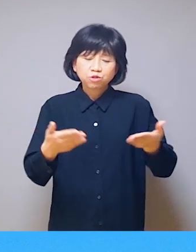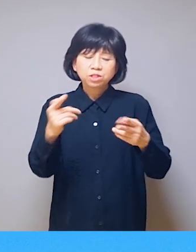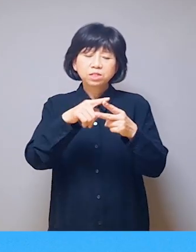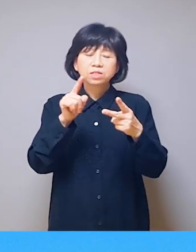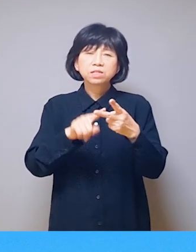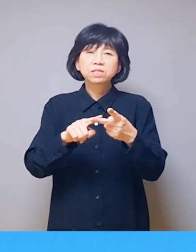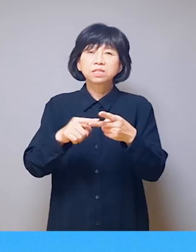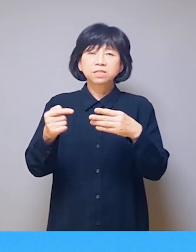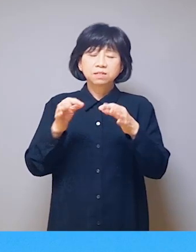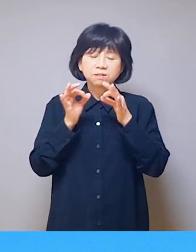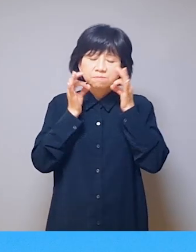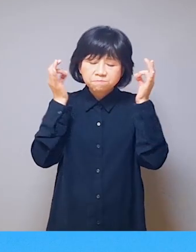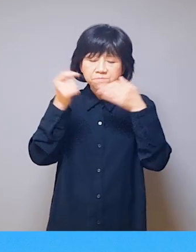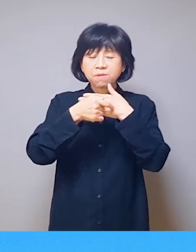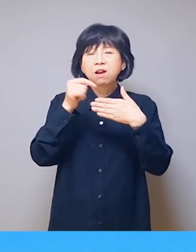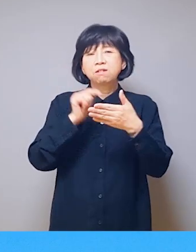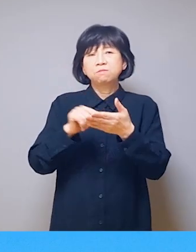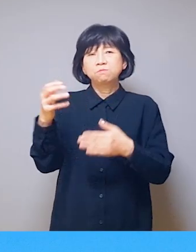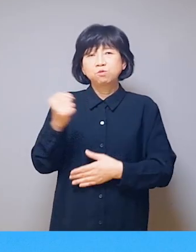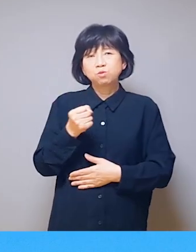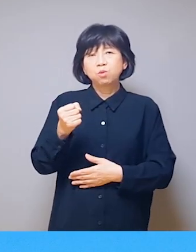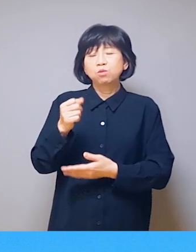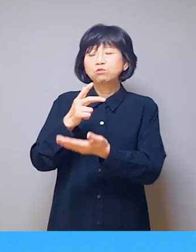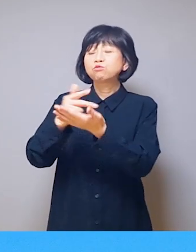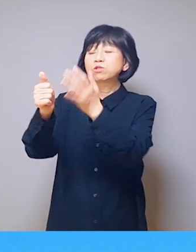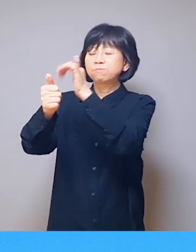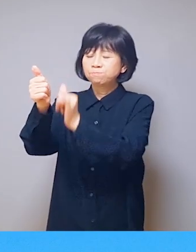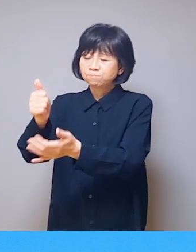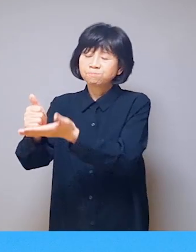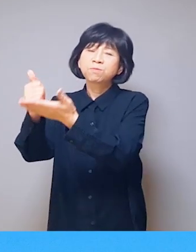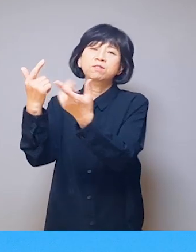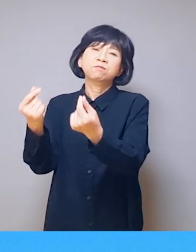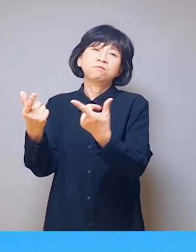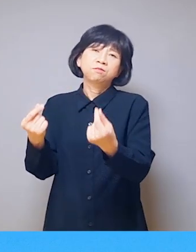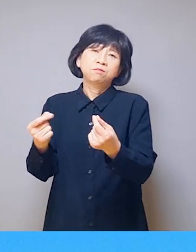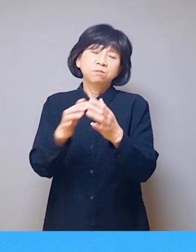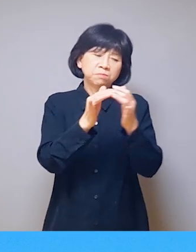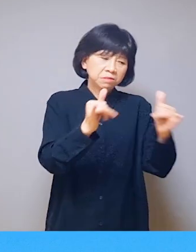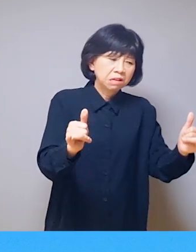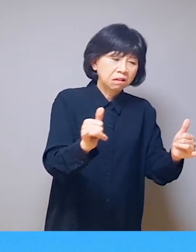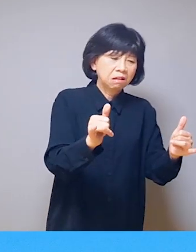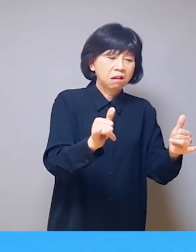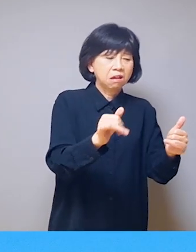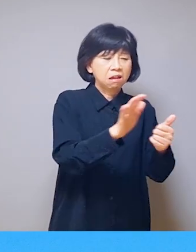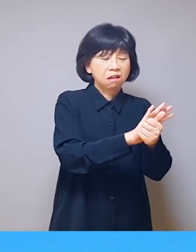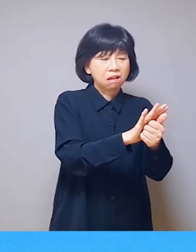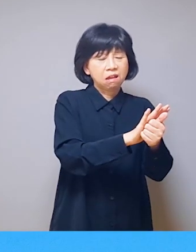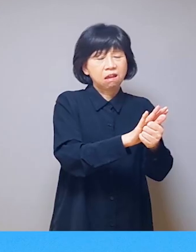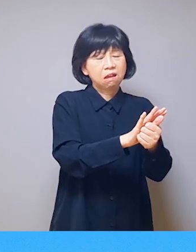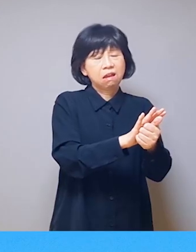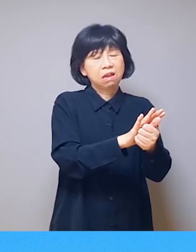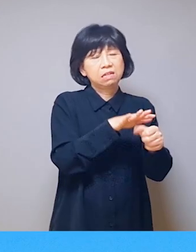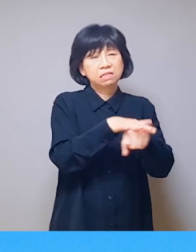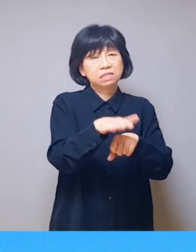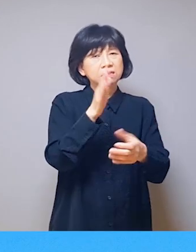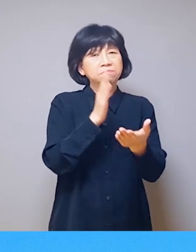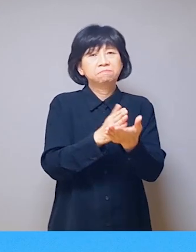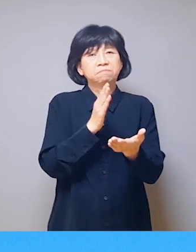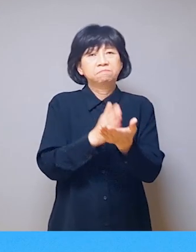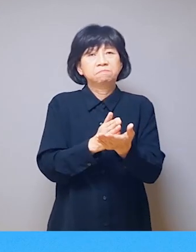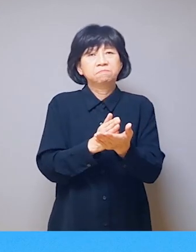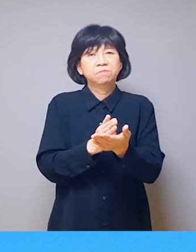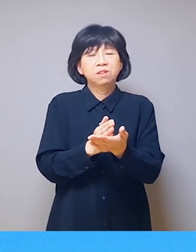주께 하듯 하고 사람에게 하듯 하지 말라. 이는 기업의 상을 주께 받을 줄